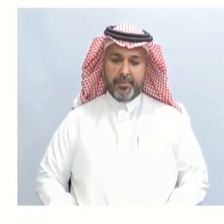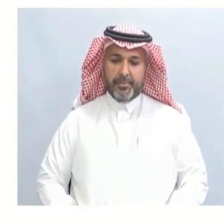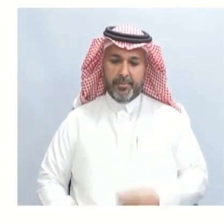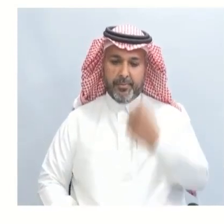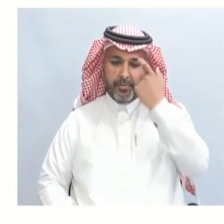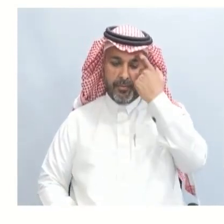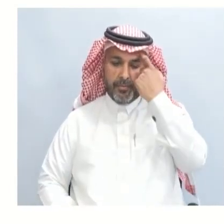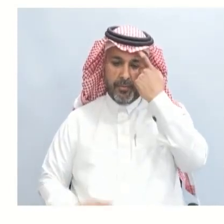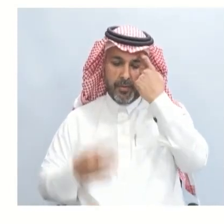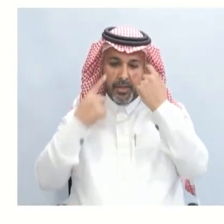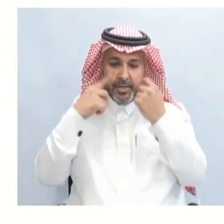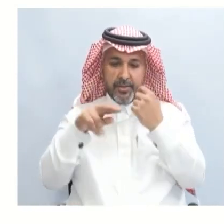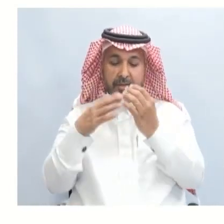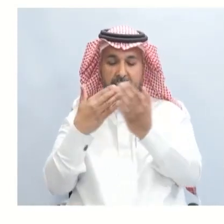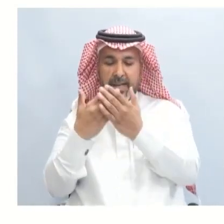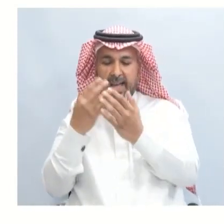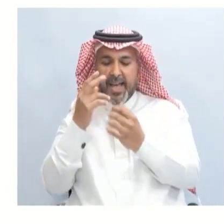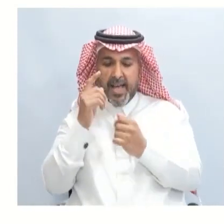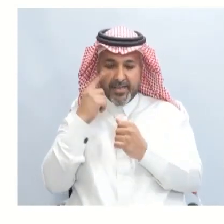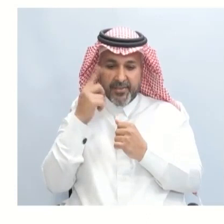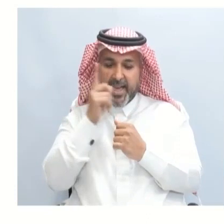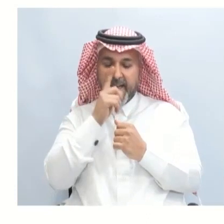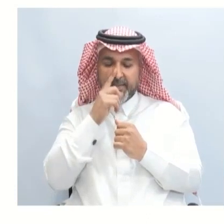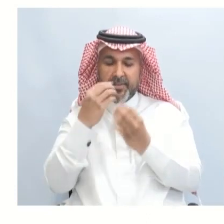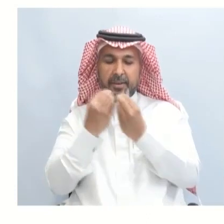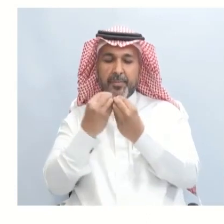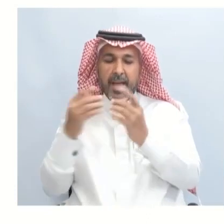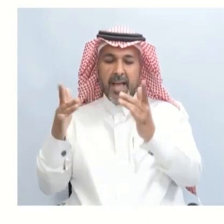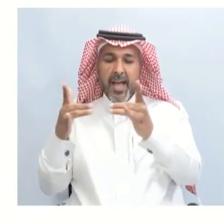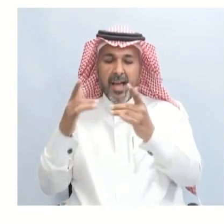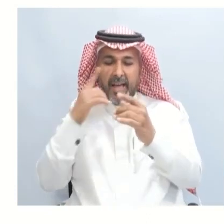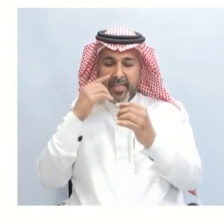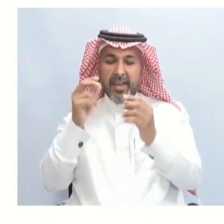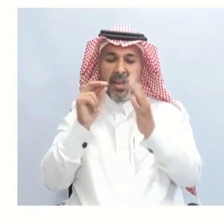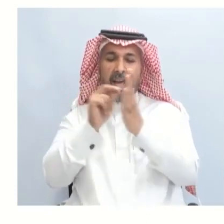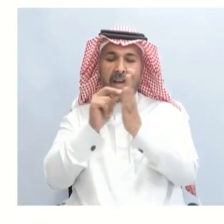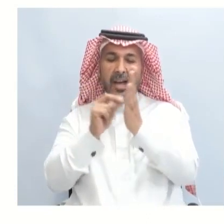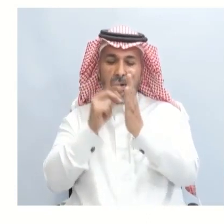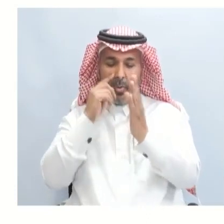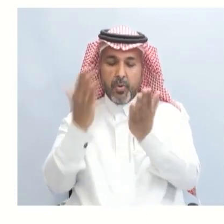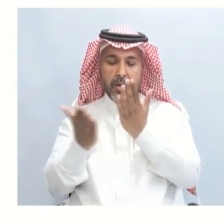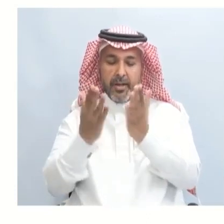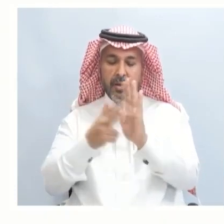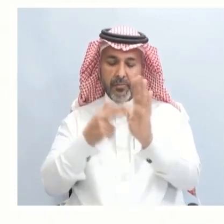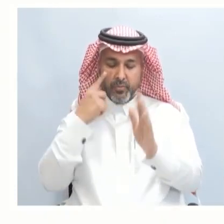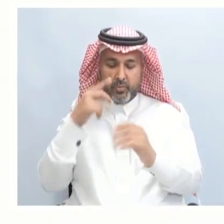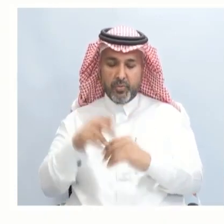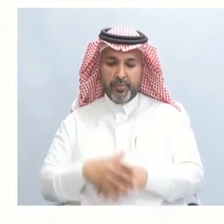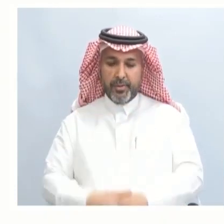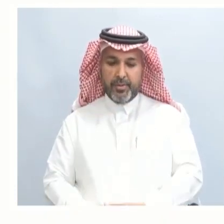المعادله الخضراء اذا الايمن يساوي الايمن نقوم بالمساواه ام ام